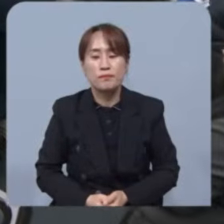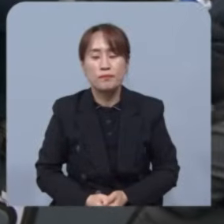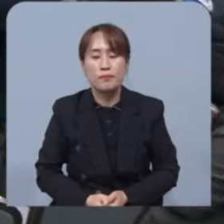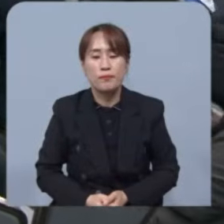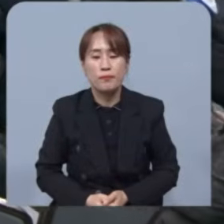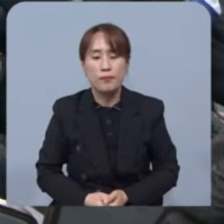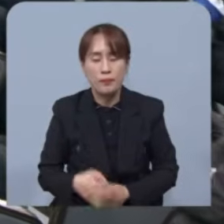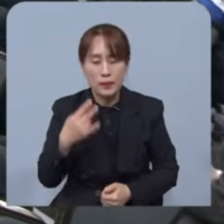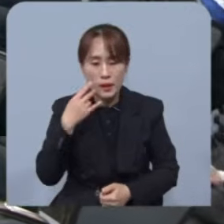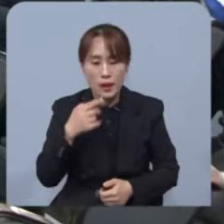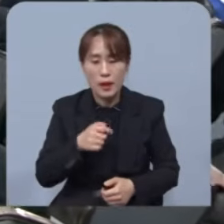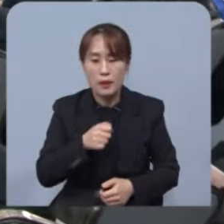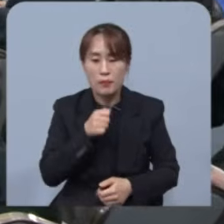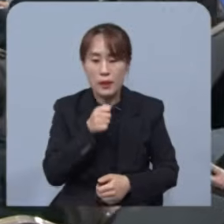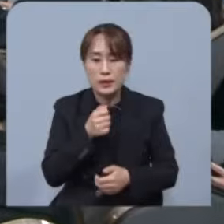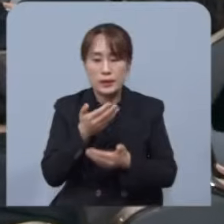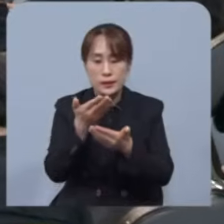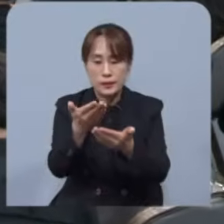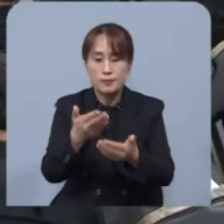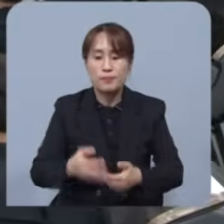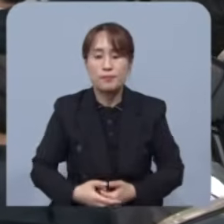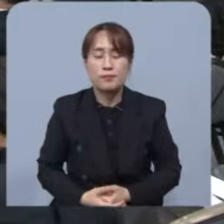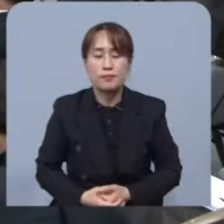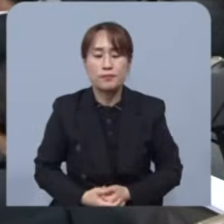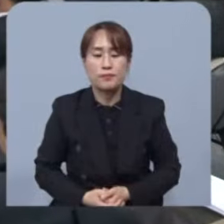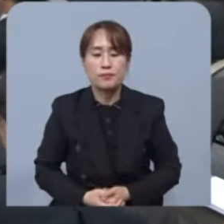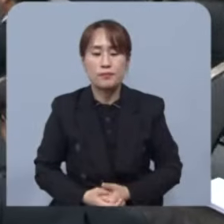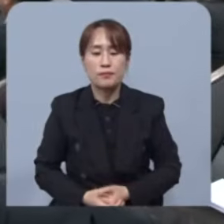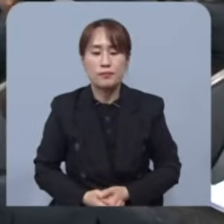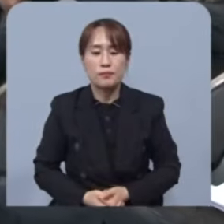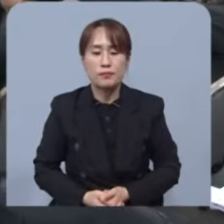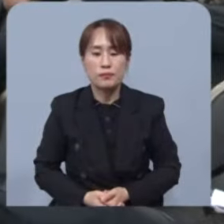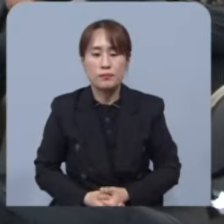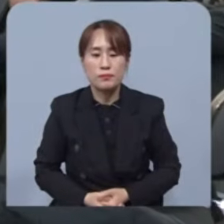네네, 여기 마이크 전해드리겠습니다. 네, 네.